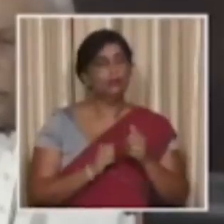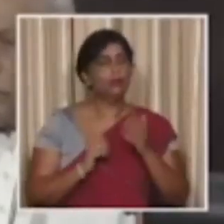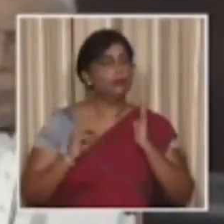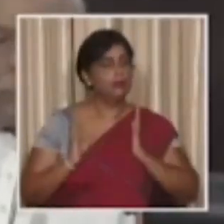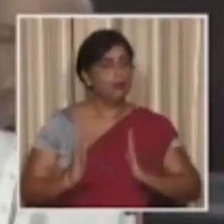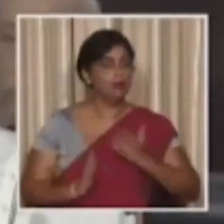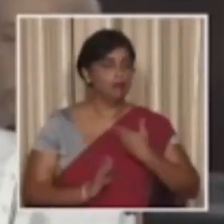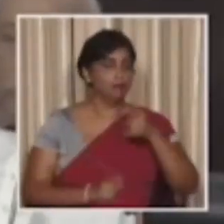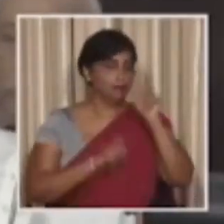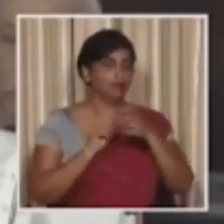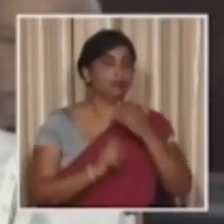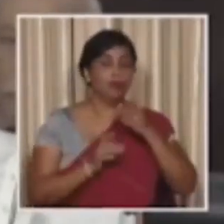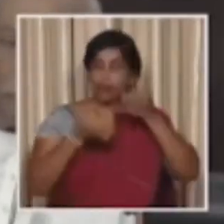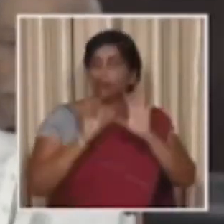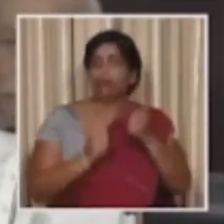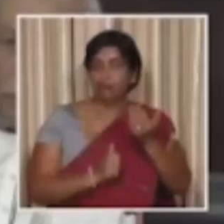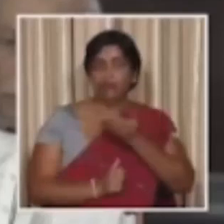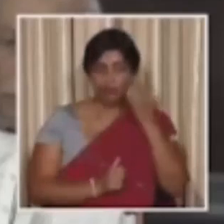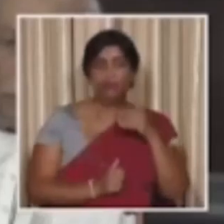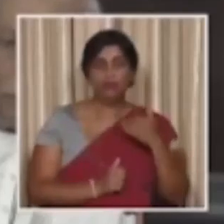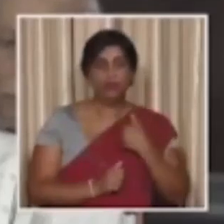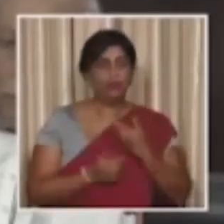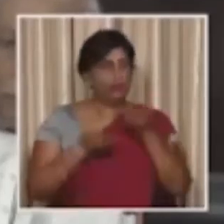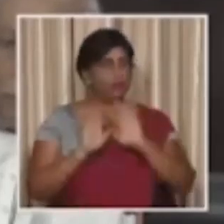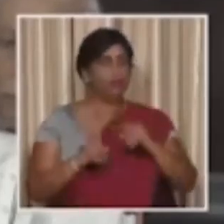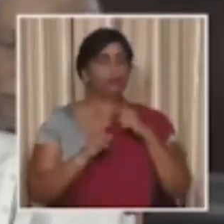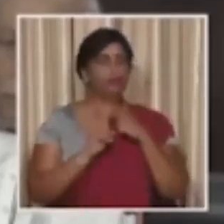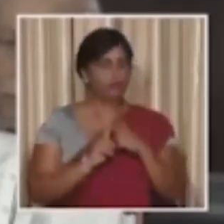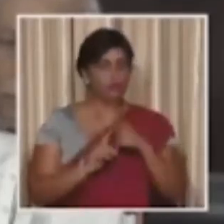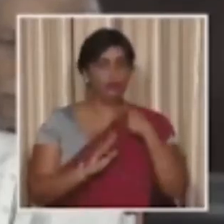මානව හැකි වෙනවා. මනාව හැකි වෙනවා. අපේ අවසන්